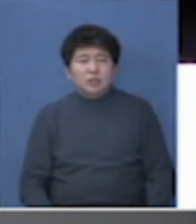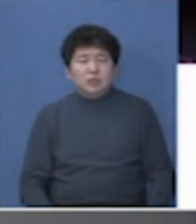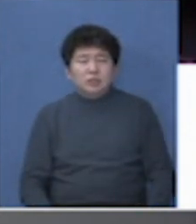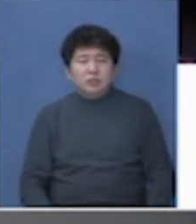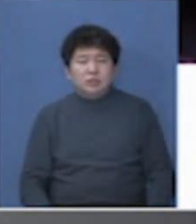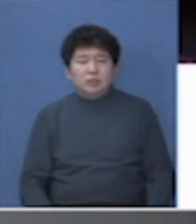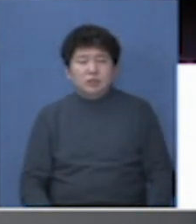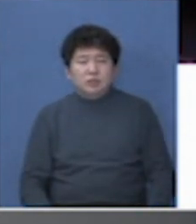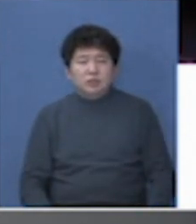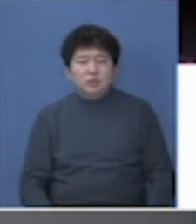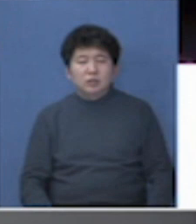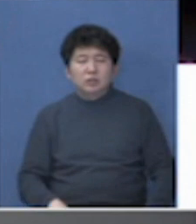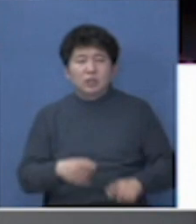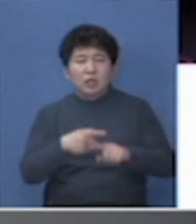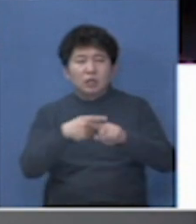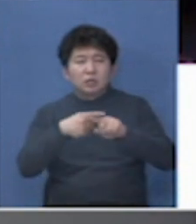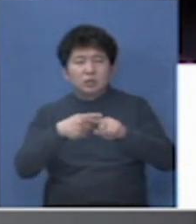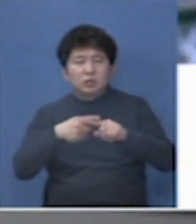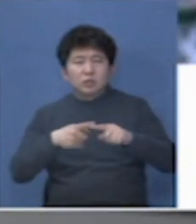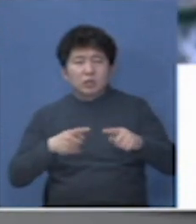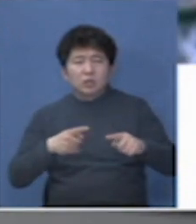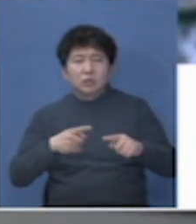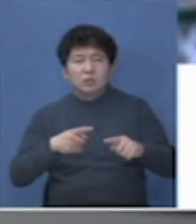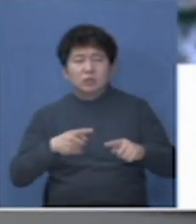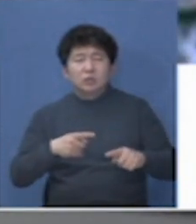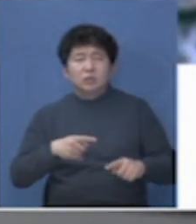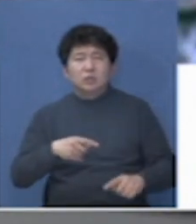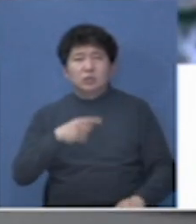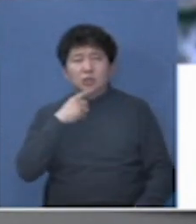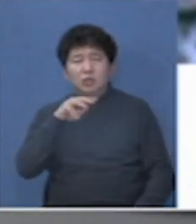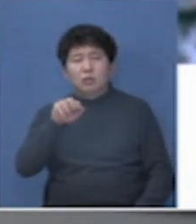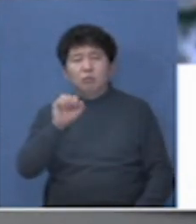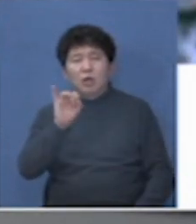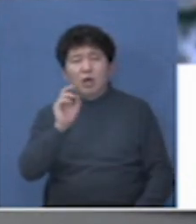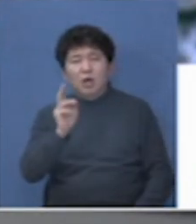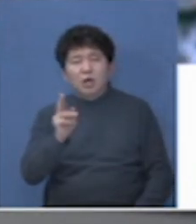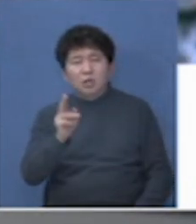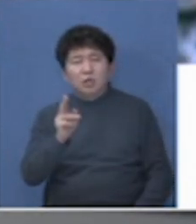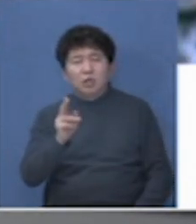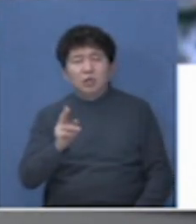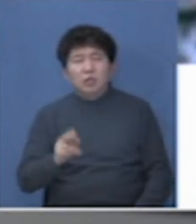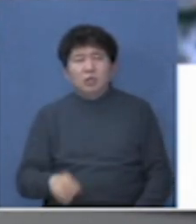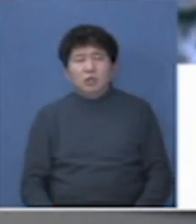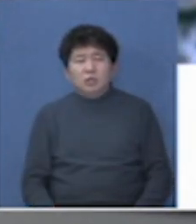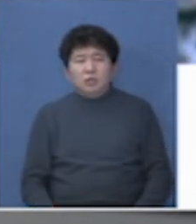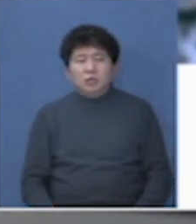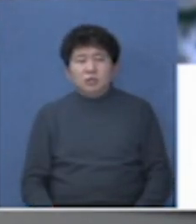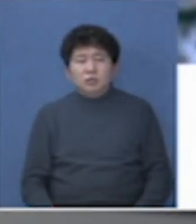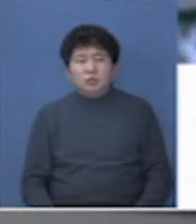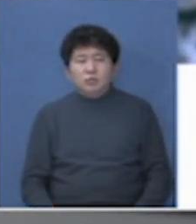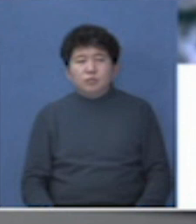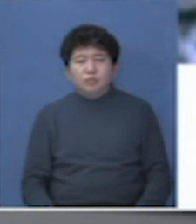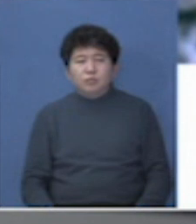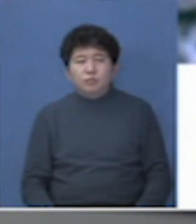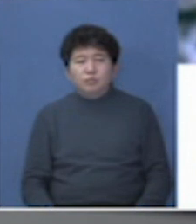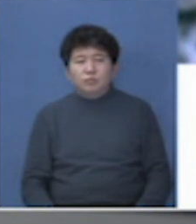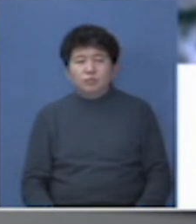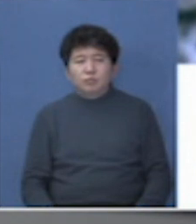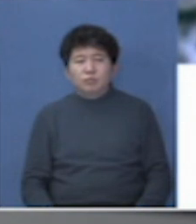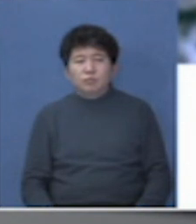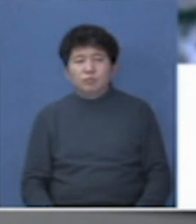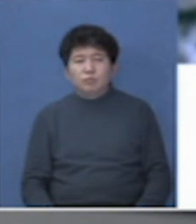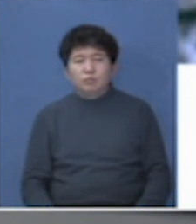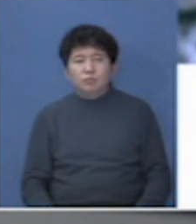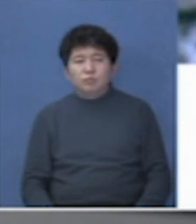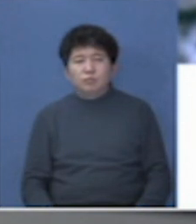часть моделирования ответственна программа MAIC. Мы сейчас планируем наращивание самих данных, которые необходимы для